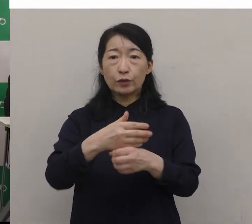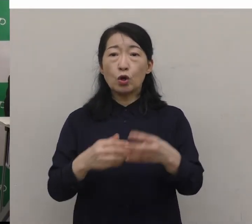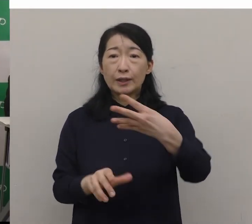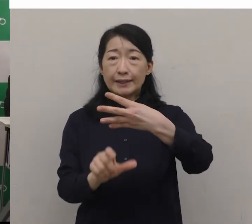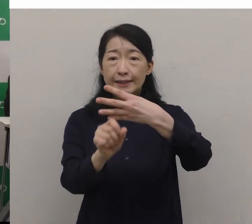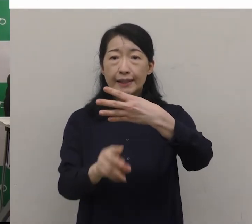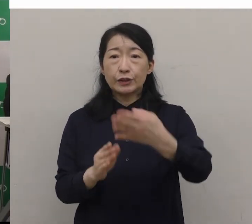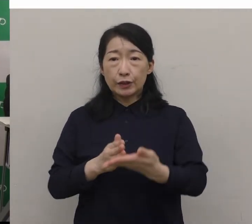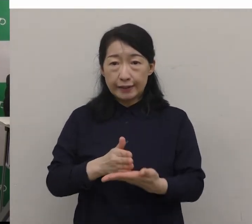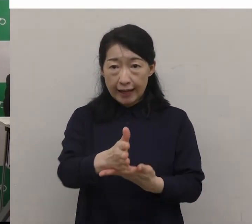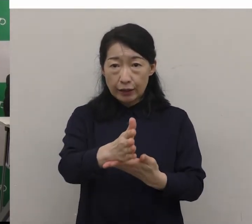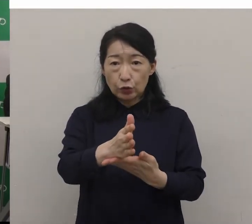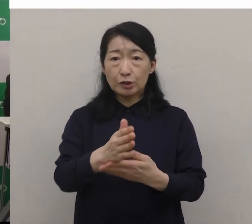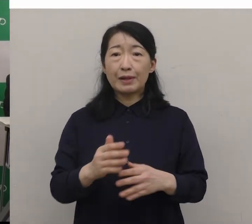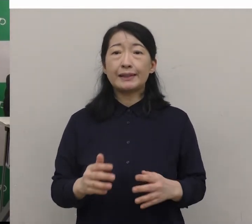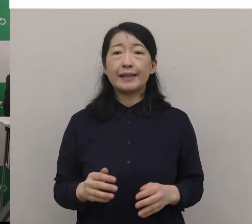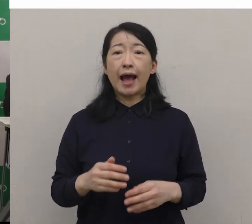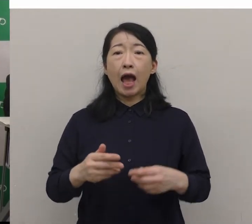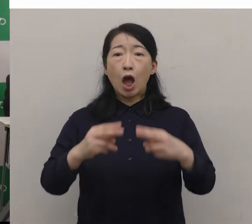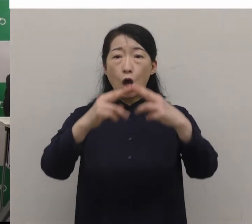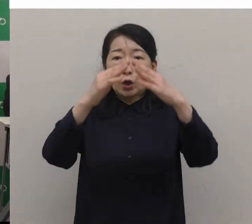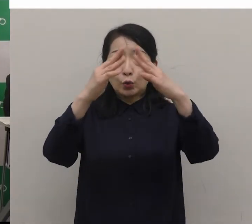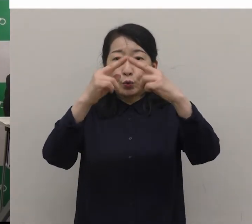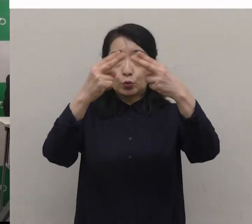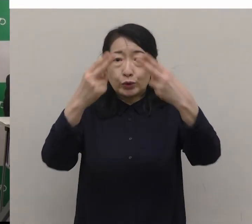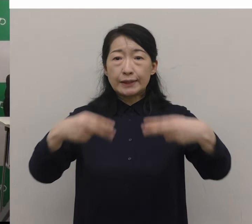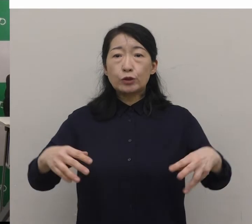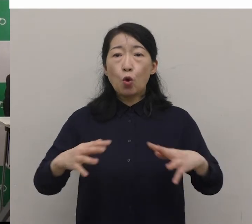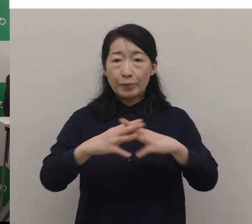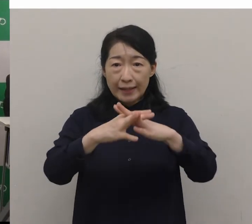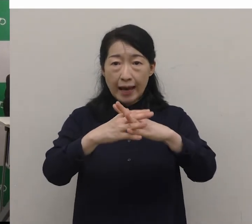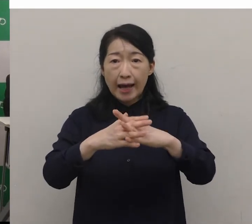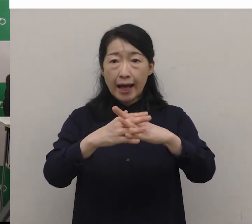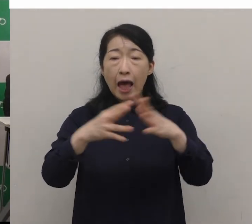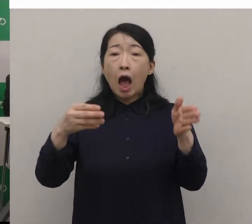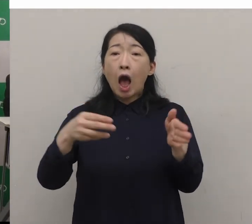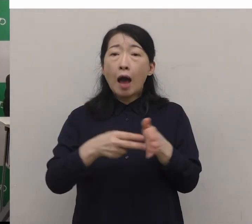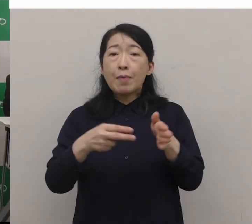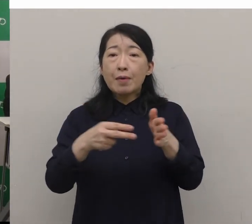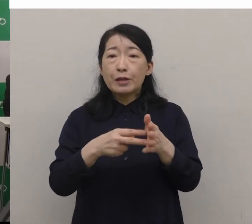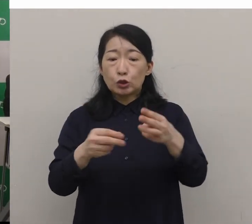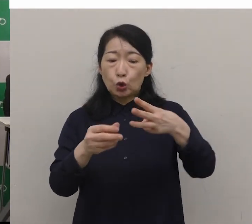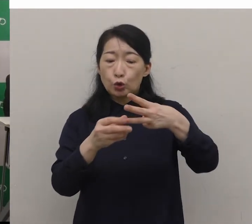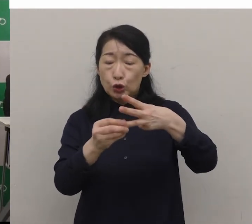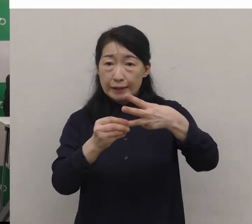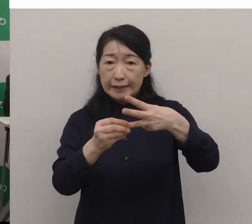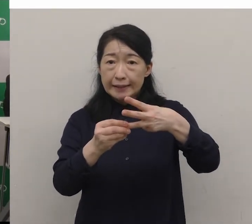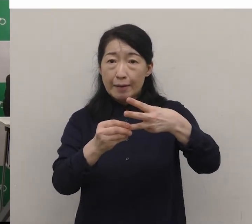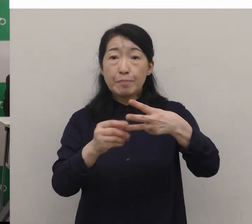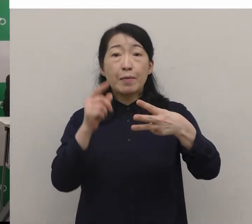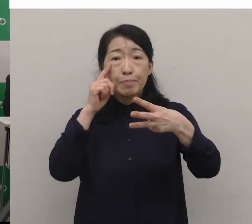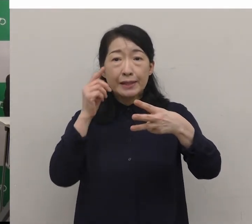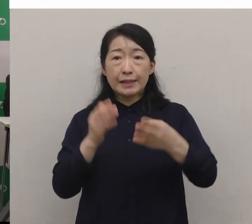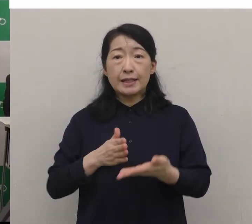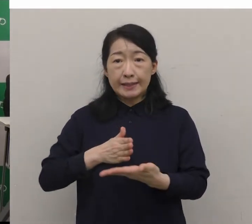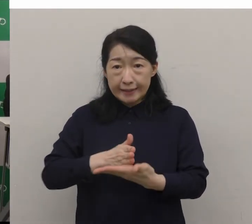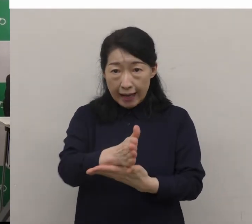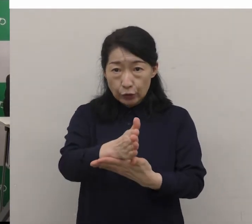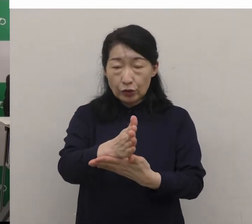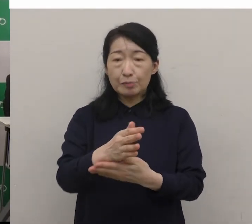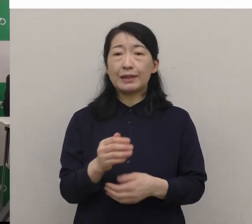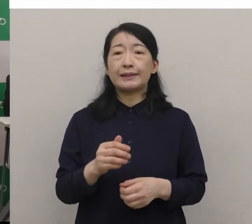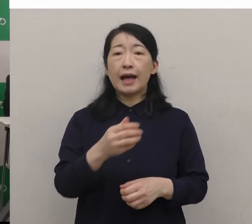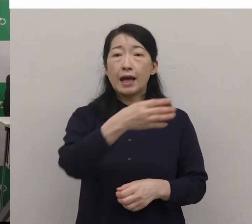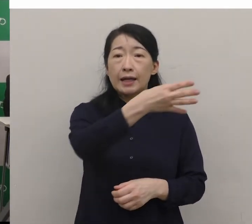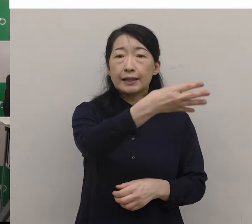内ではその富士宮と浜松市に次いで3番目だということで、その3番目にやった時には隣の掛川